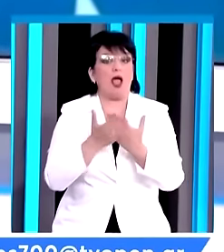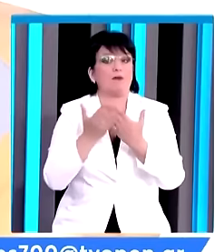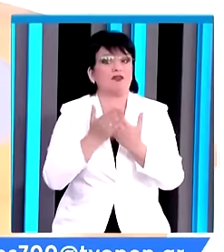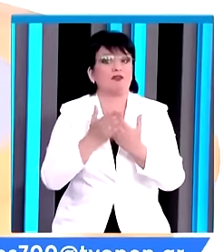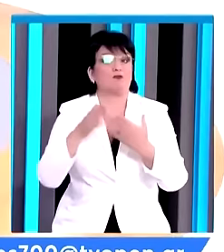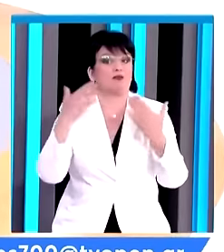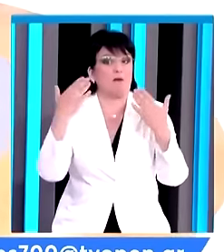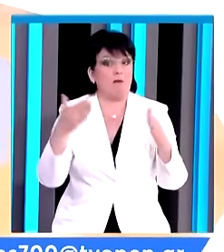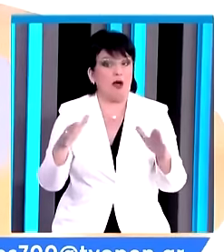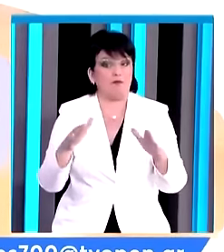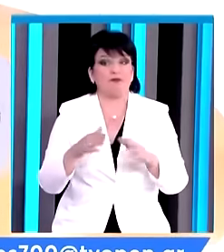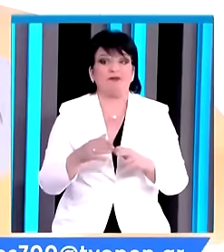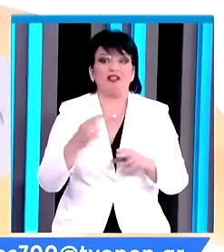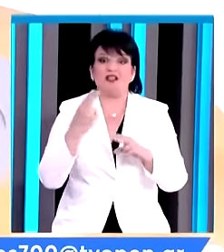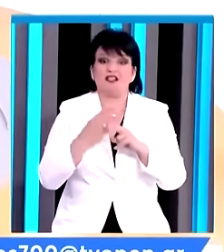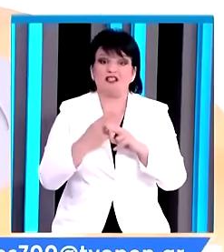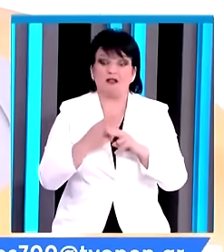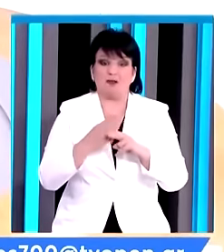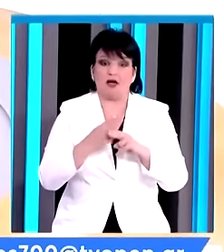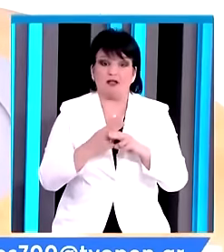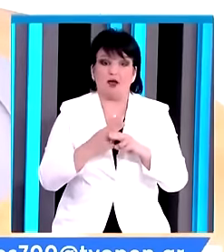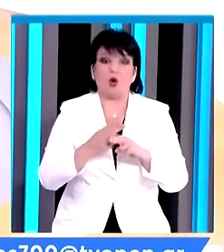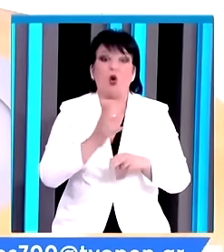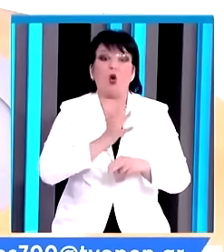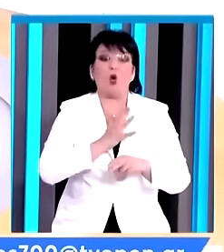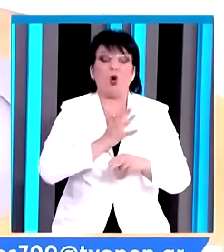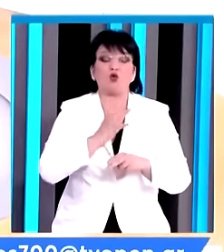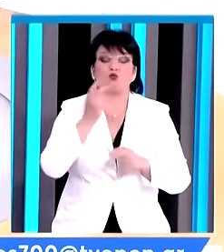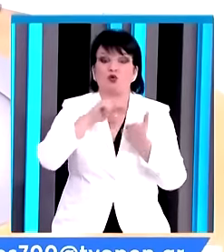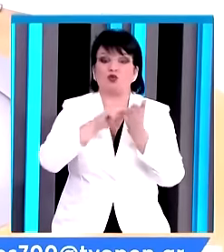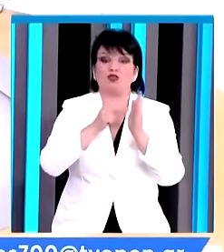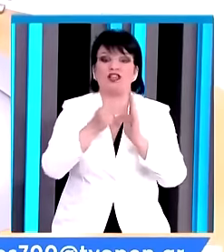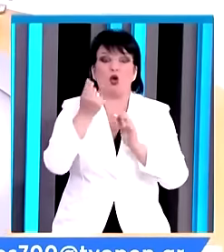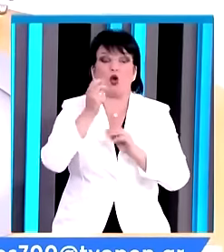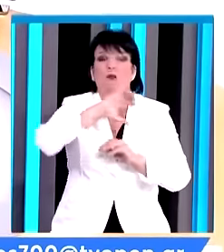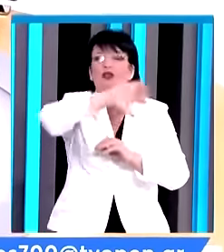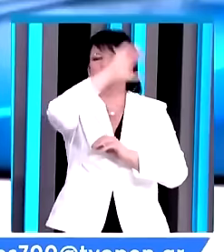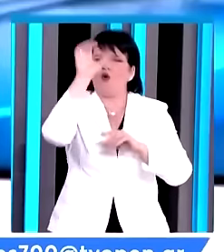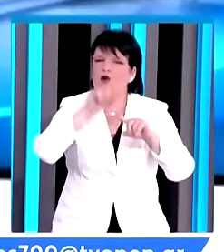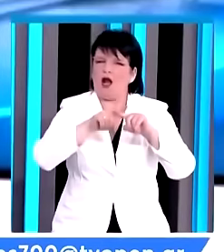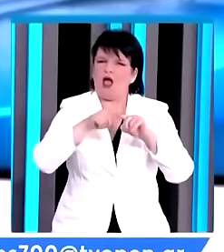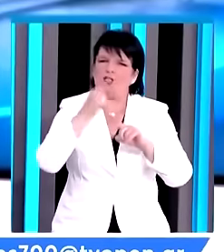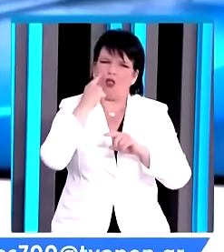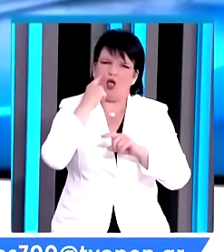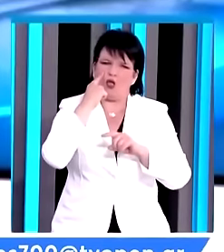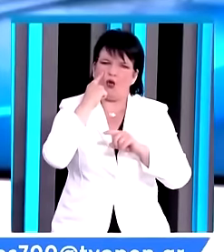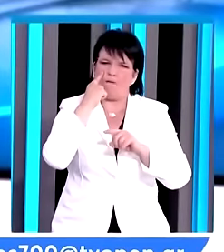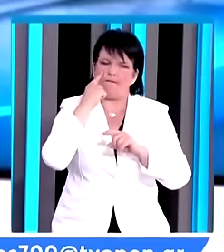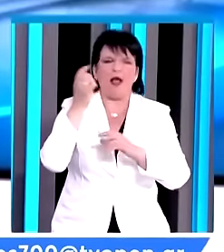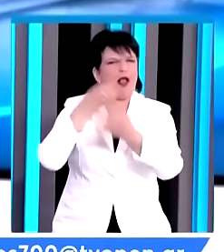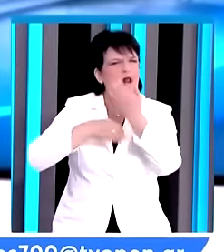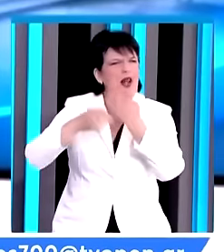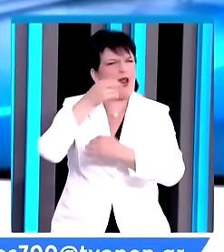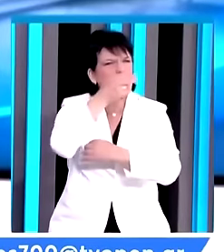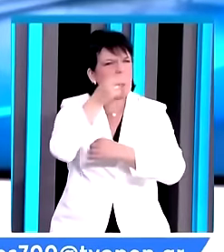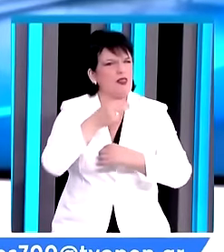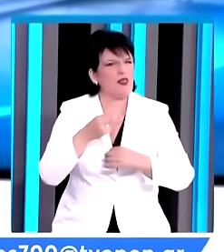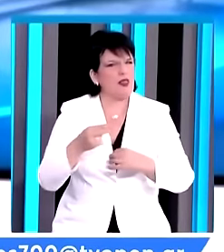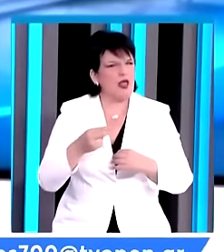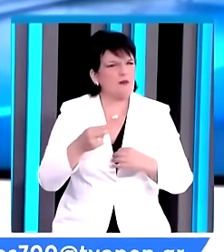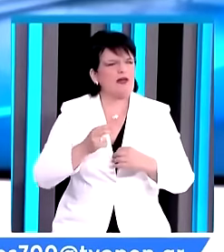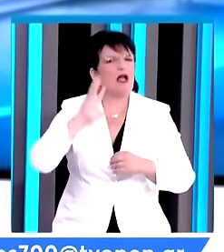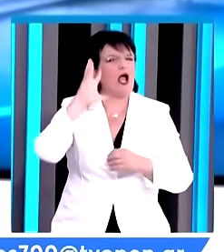επανειλημμένα. Φαντάζομαι και εκεί οι πολίτες, για να ξεκινήσουμε λίγο από την οικονομία, τα δούμε και της Βόρειας Ελλάδος, σας περιγράφουν ζητήματα που έχουν να κάνουν